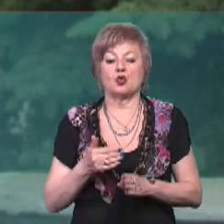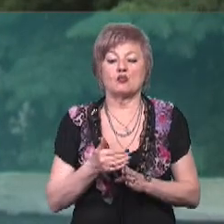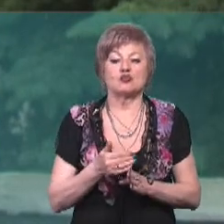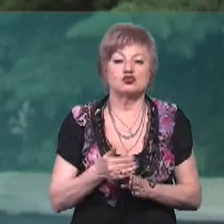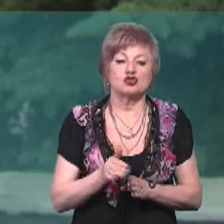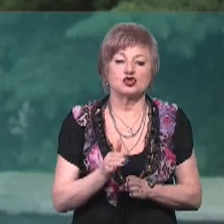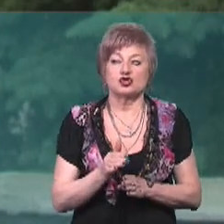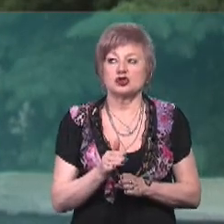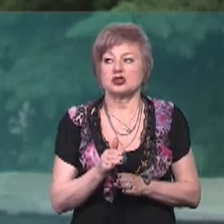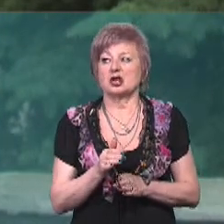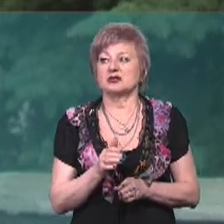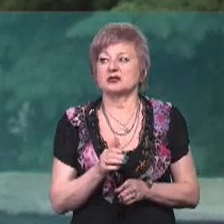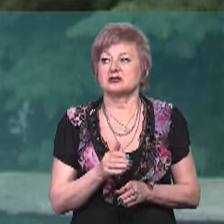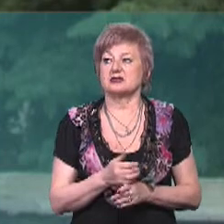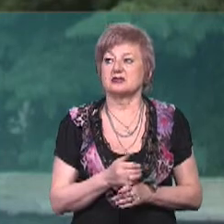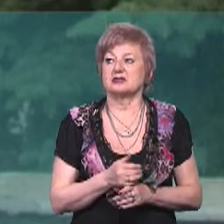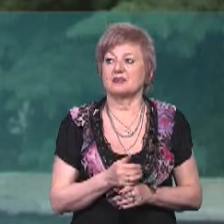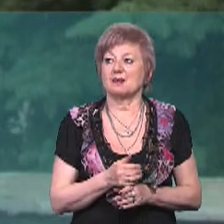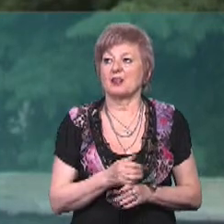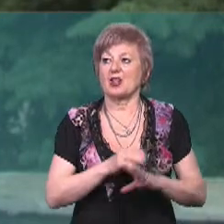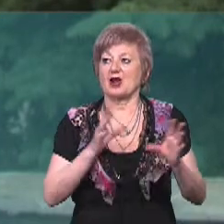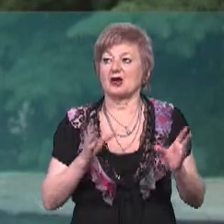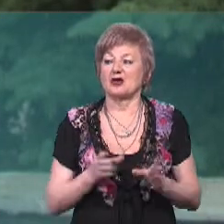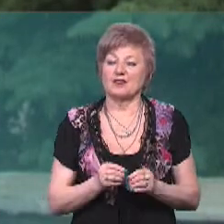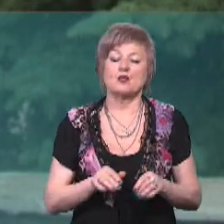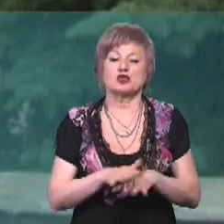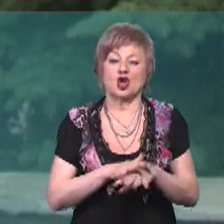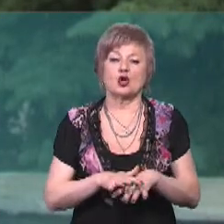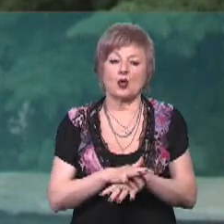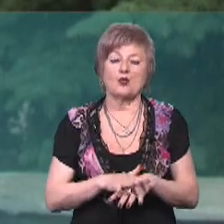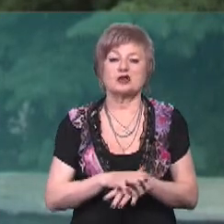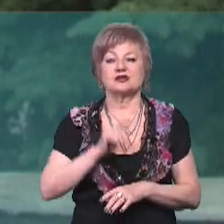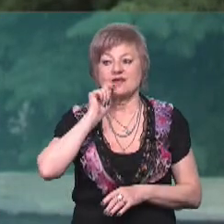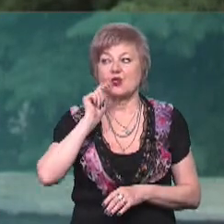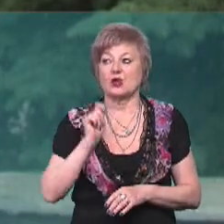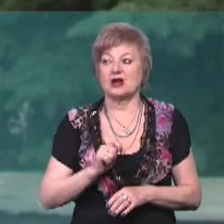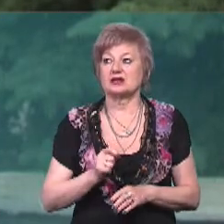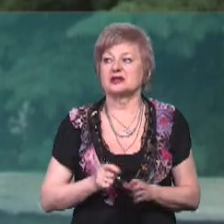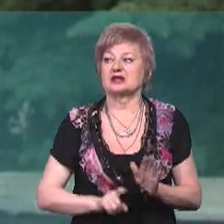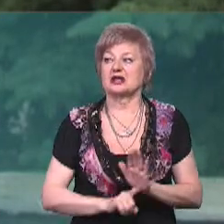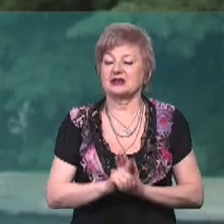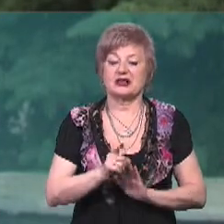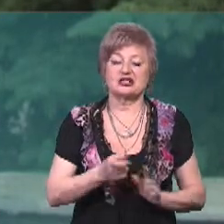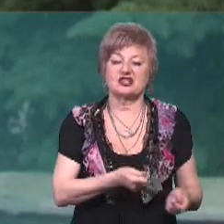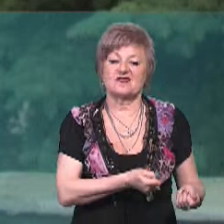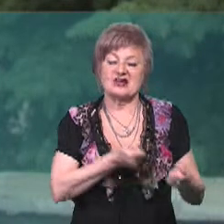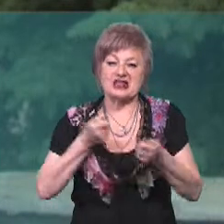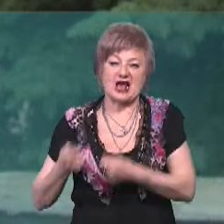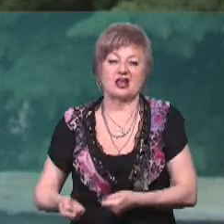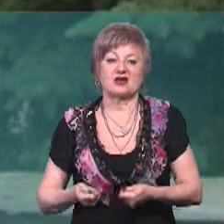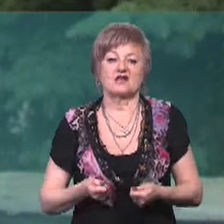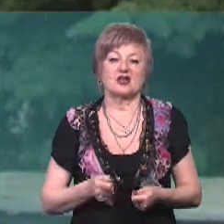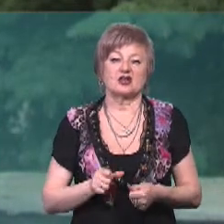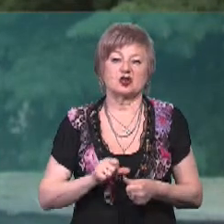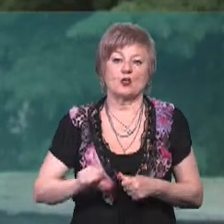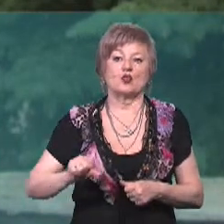дякуємо дуже людям, взагалі громадськості в Україні почали нас витягувати. От, особливо